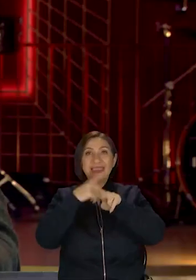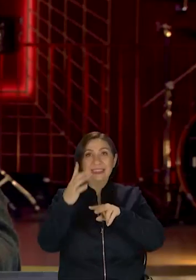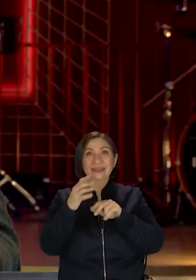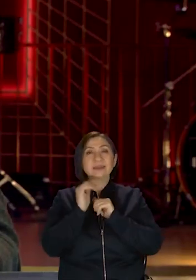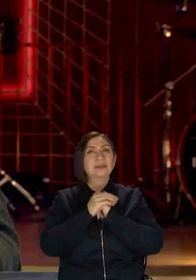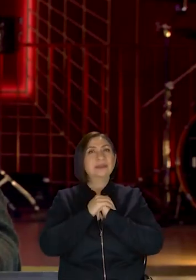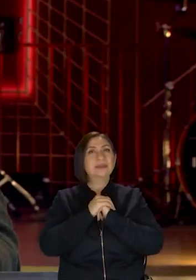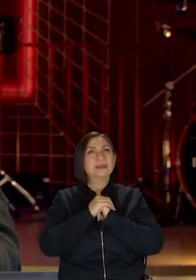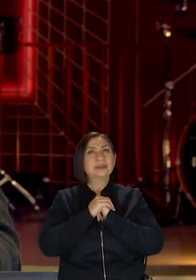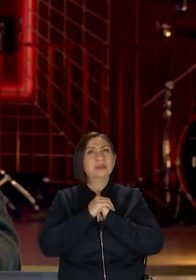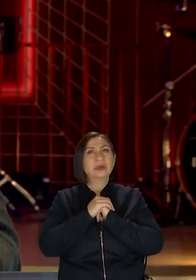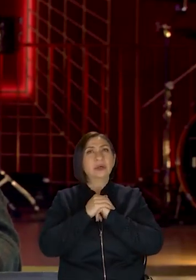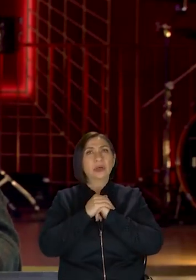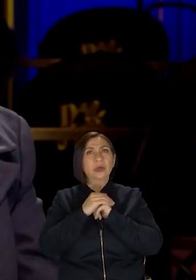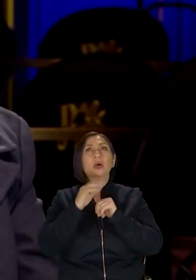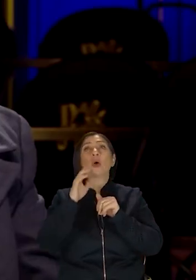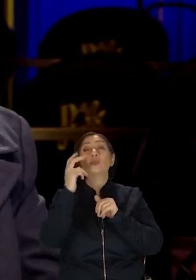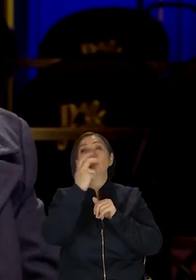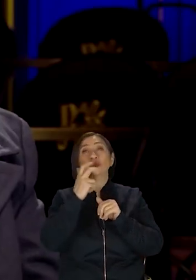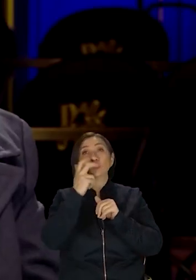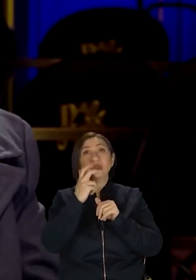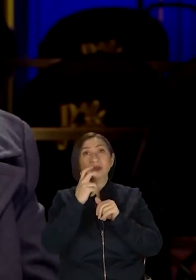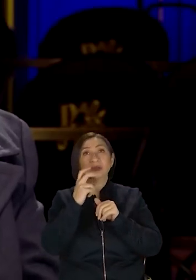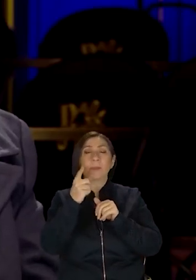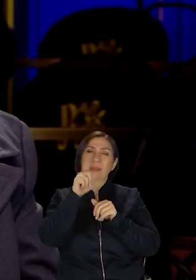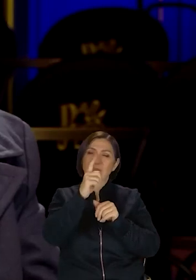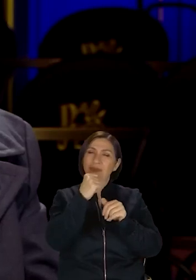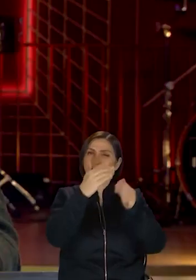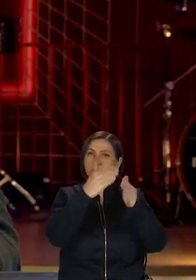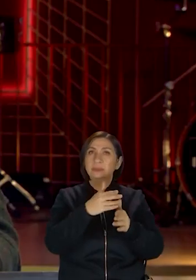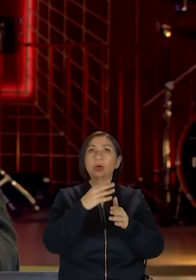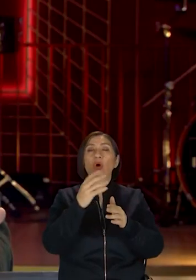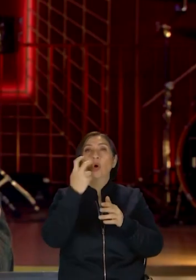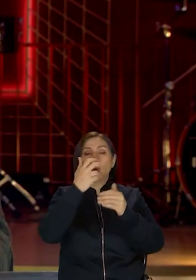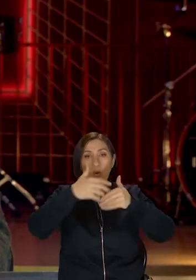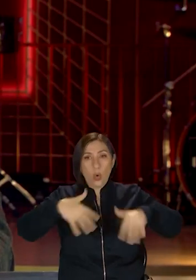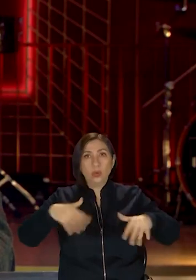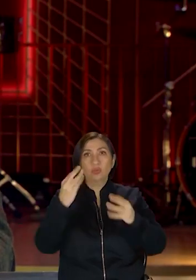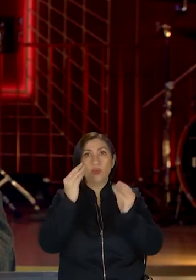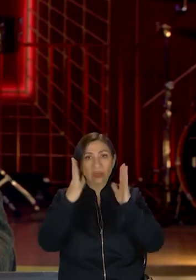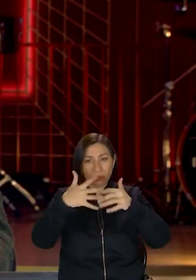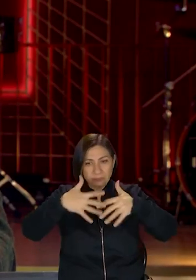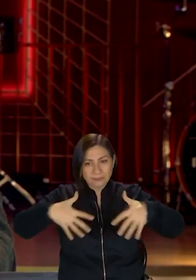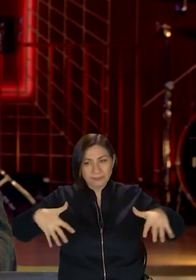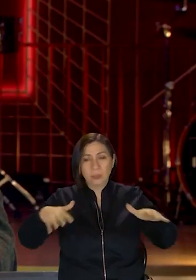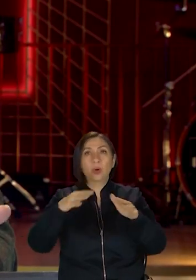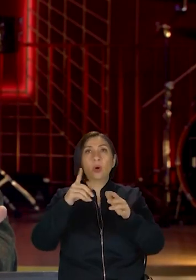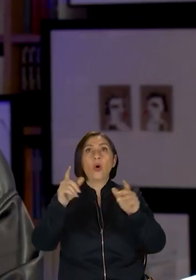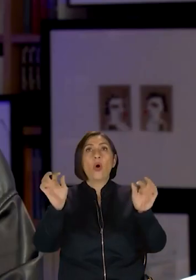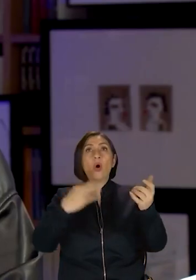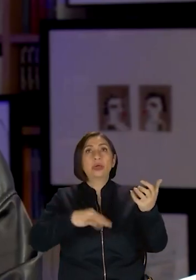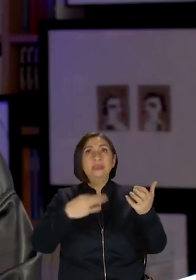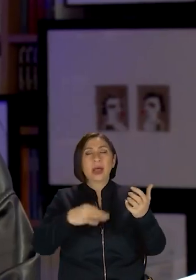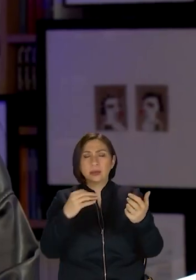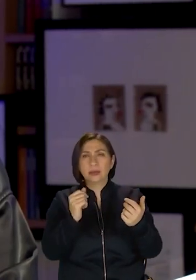dilerim. Özgün müziği de Wolfgang Böhmer'inmiş. Koronuz var. Hakikaten çok kişi var koroda. Evet. Ve orkestra